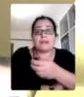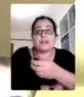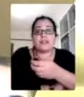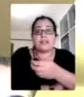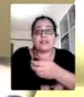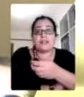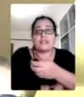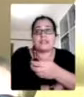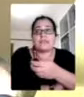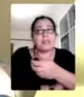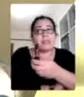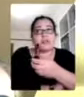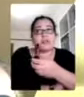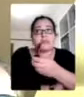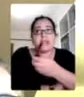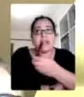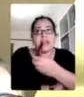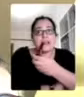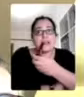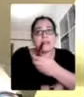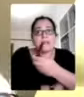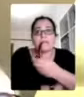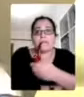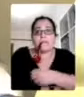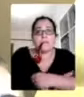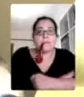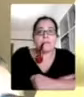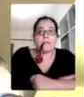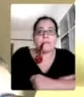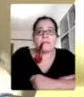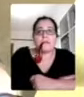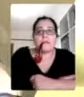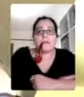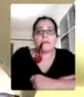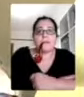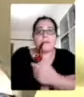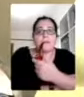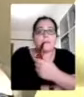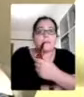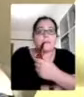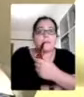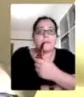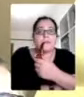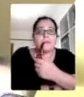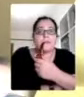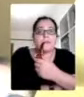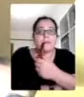kalmış bir pipoyu içebilir misiniz? Ben içiyorum. Ben de içiyorum.